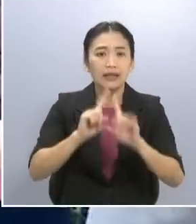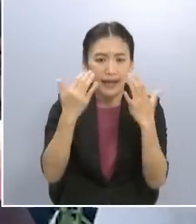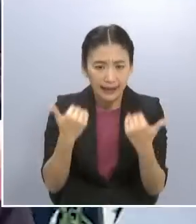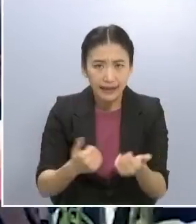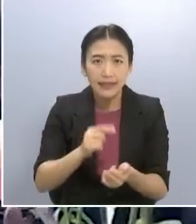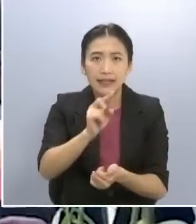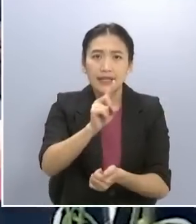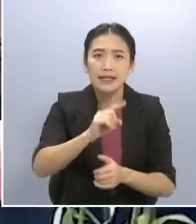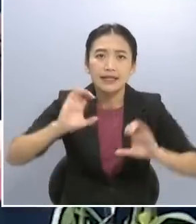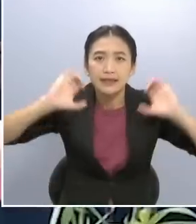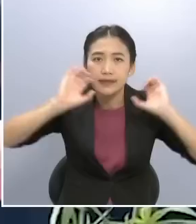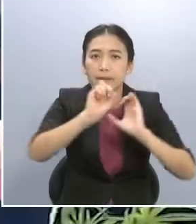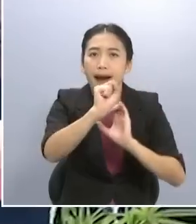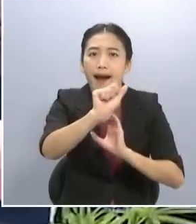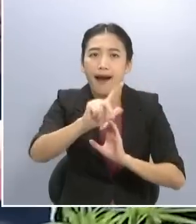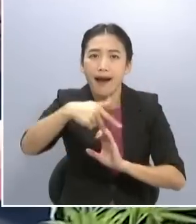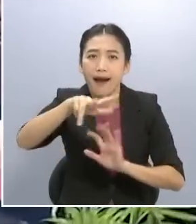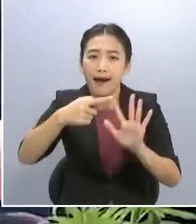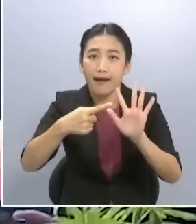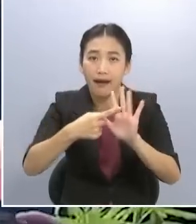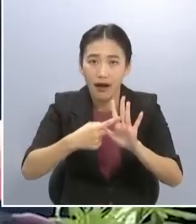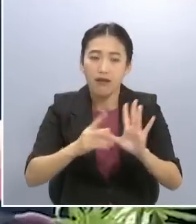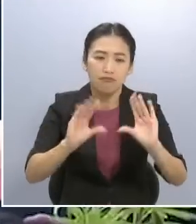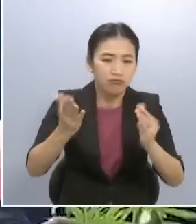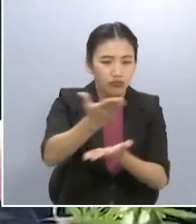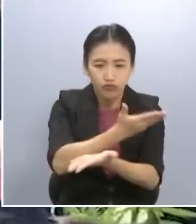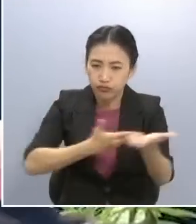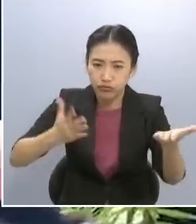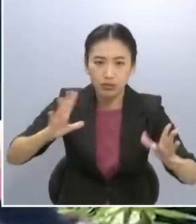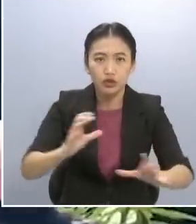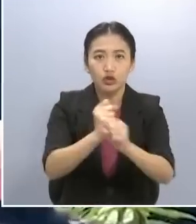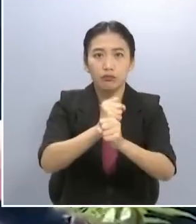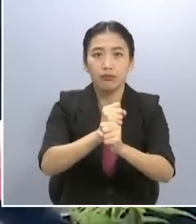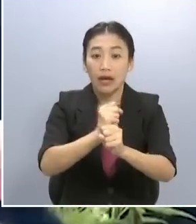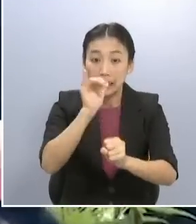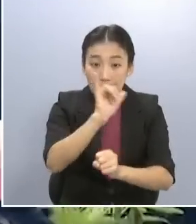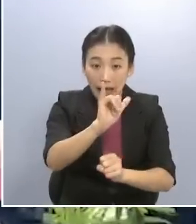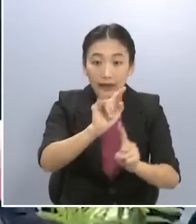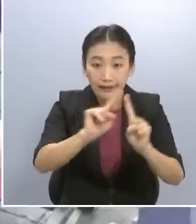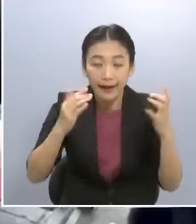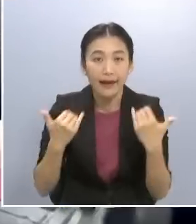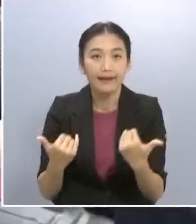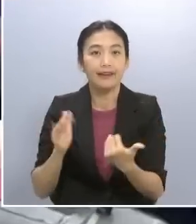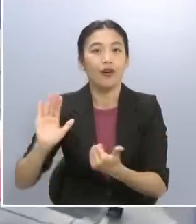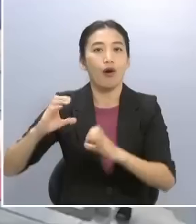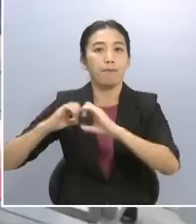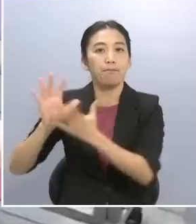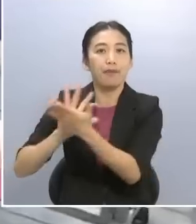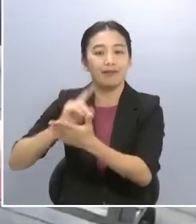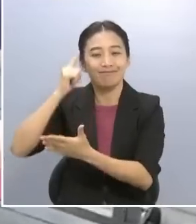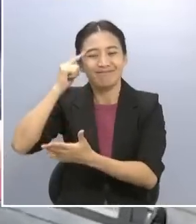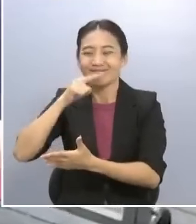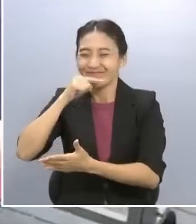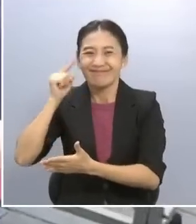แค่กฎกระทรวงใช่ไหมที่พรรคภูมิใจไทยเร่งรีบเอามาหาเสียงให้ออกกฎหม